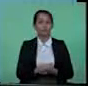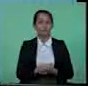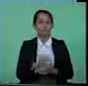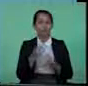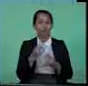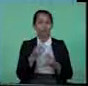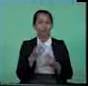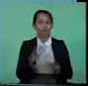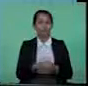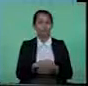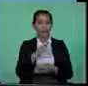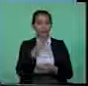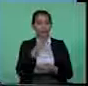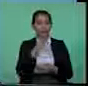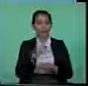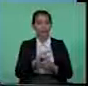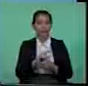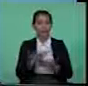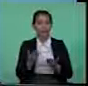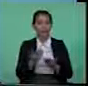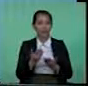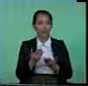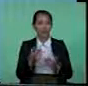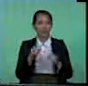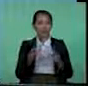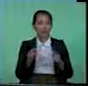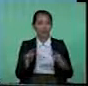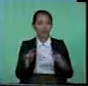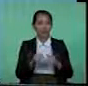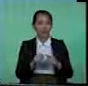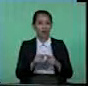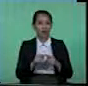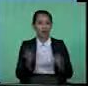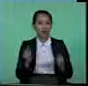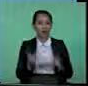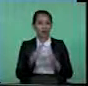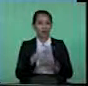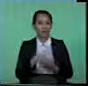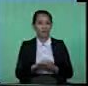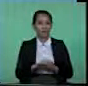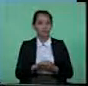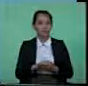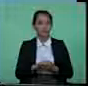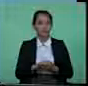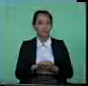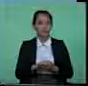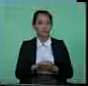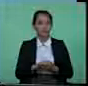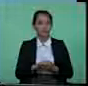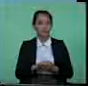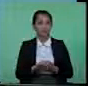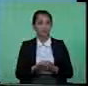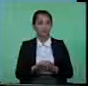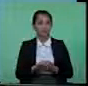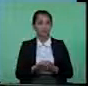Aytingchi, soat millari qanday burchaklarni hosil qilgan? Diqqat bilan soat millarini kuzating